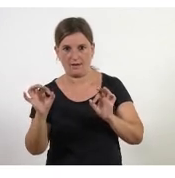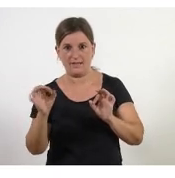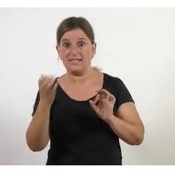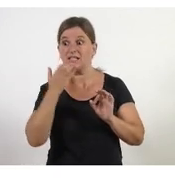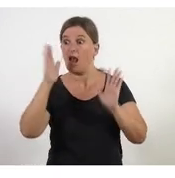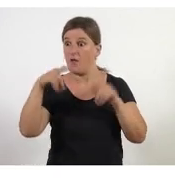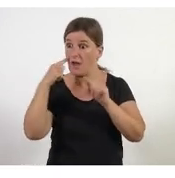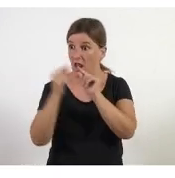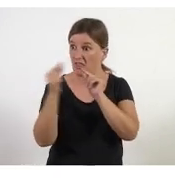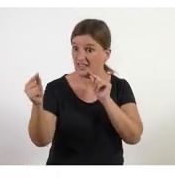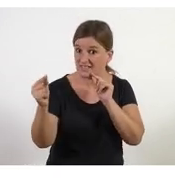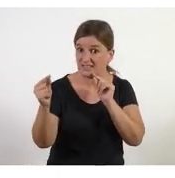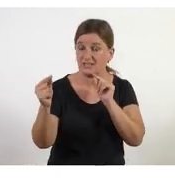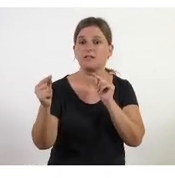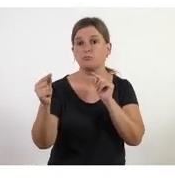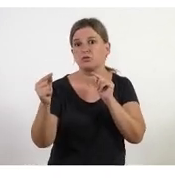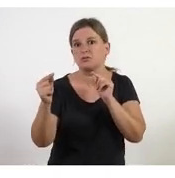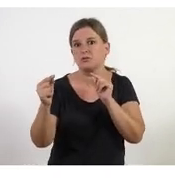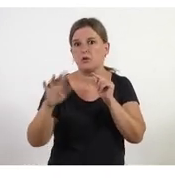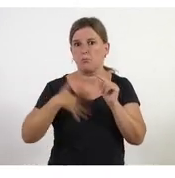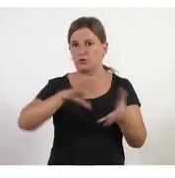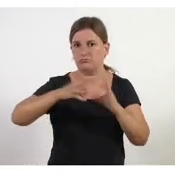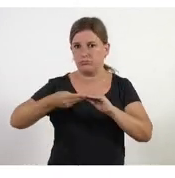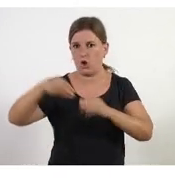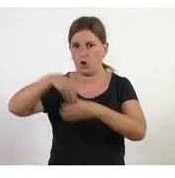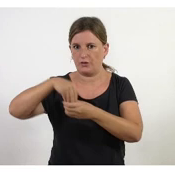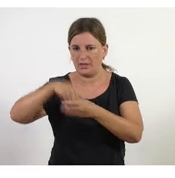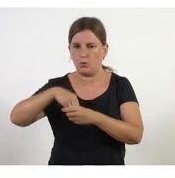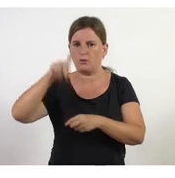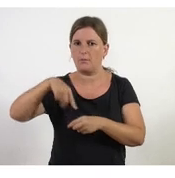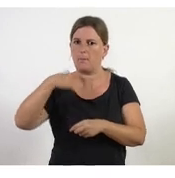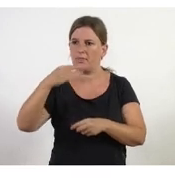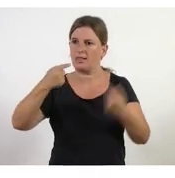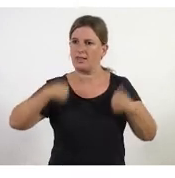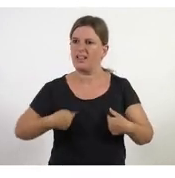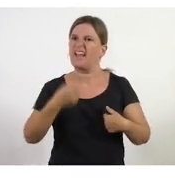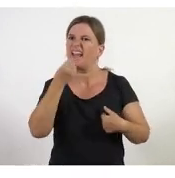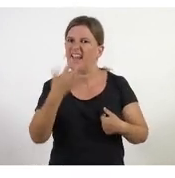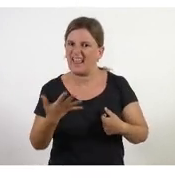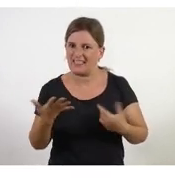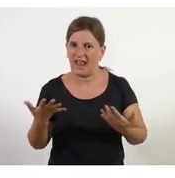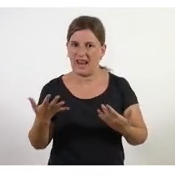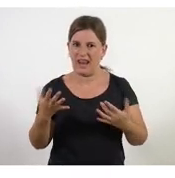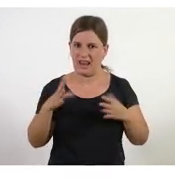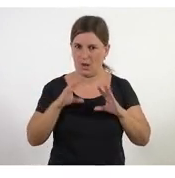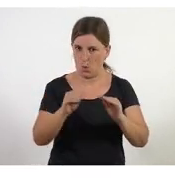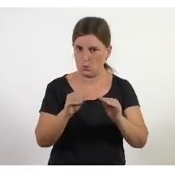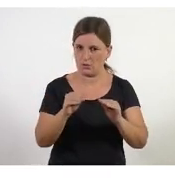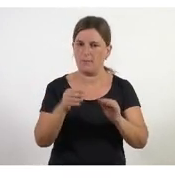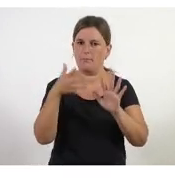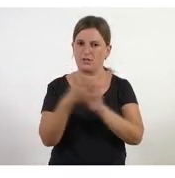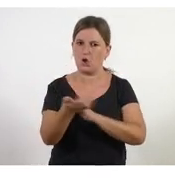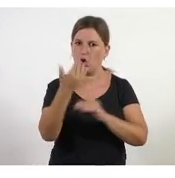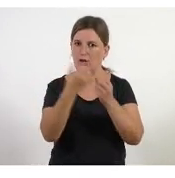aportar-vos els continguts que siguin més adequats per vosaltres, també conèixer com us heu sentit amb la plataforma. Per tant, us enviarem per correu